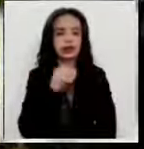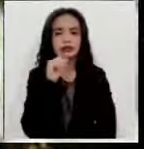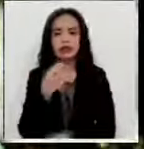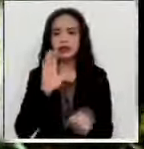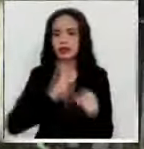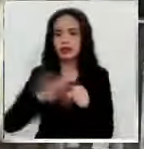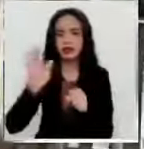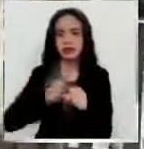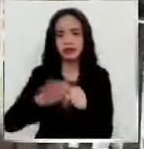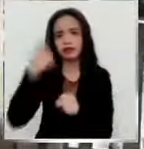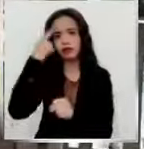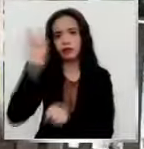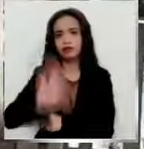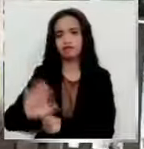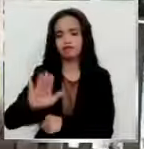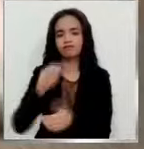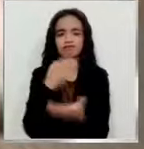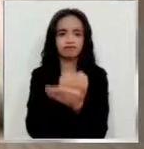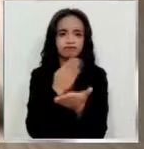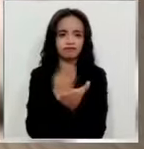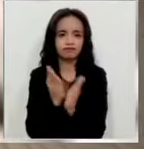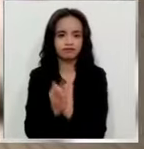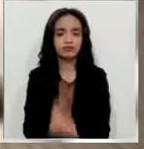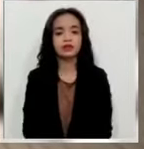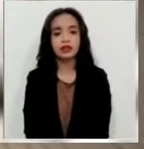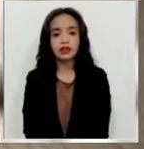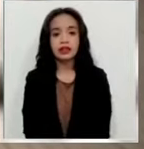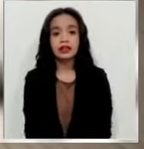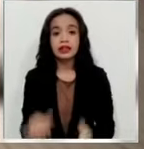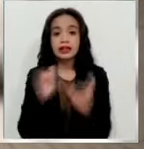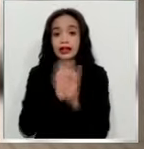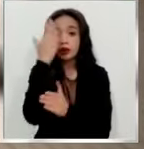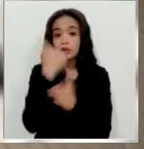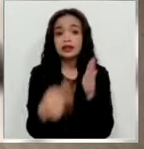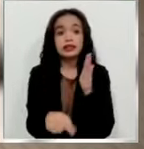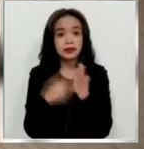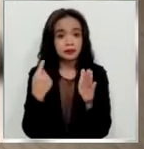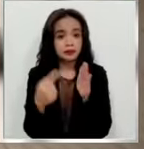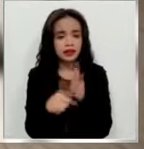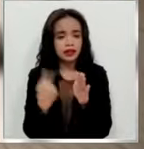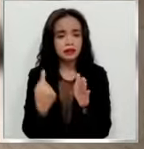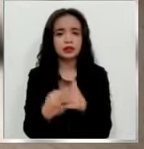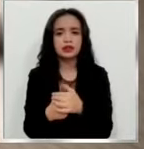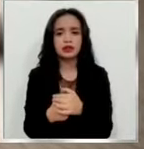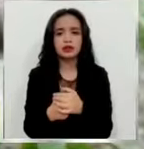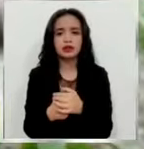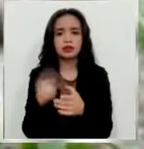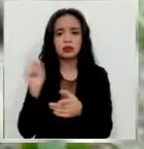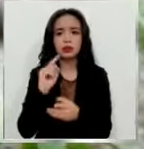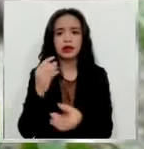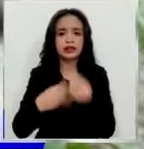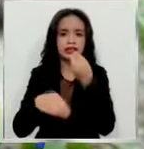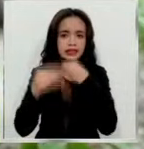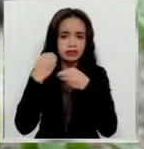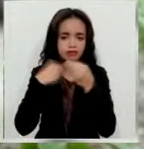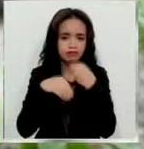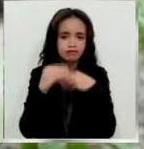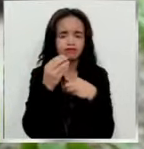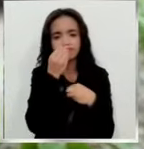sa kanilang gastusin. Kaya kung minsan, kape na rin ang inuulam nilang pamilya. Malungkot,